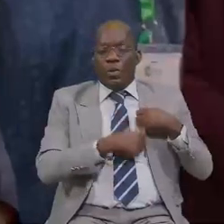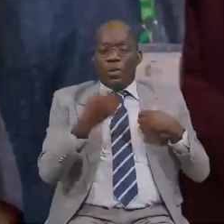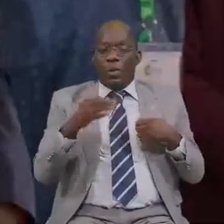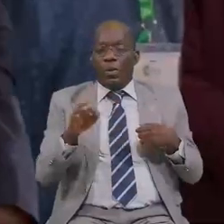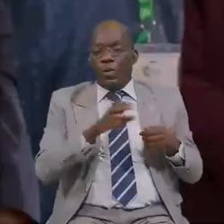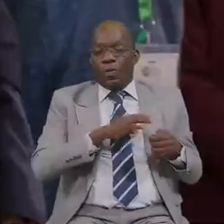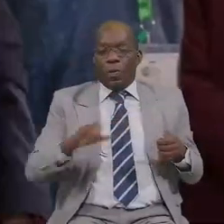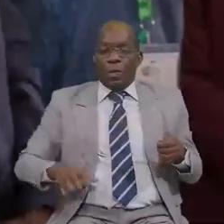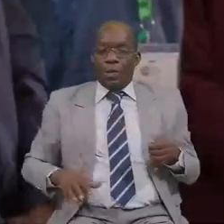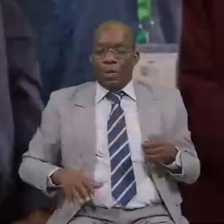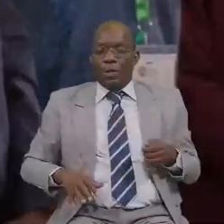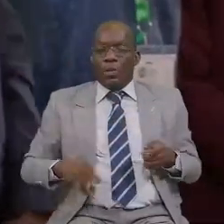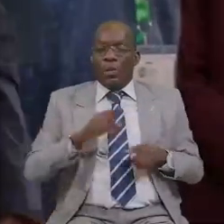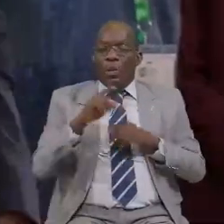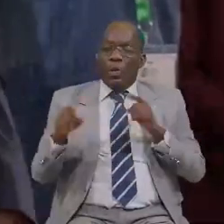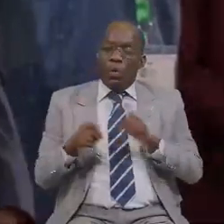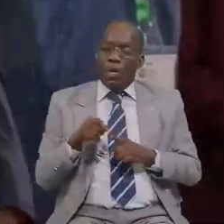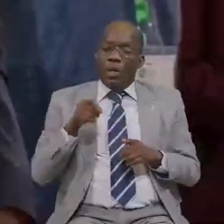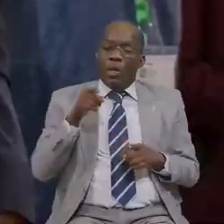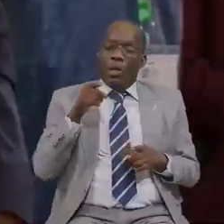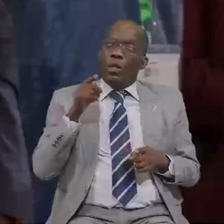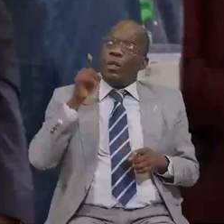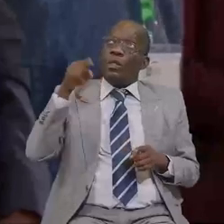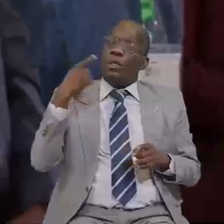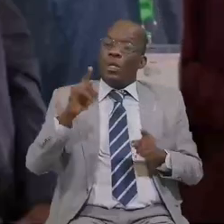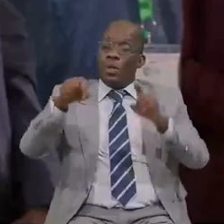quand il dit va, vous allez.